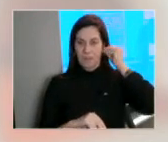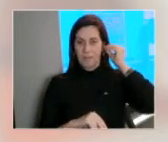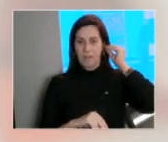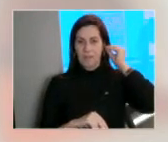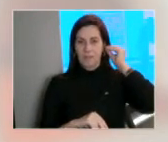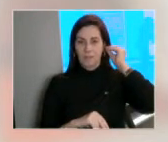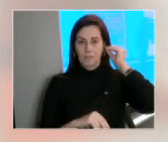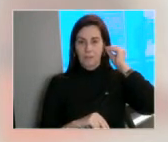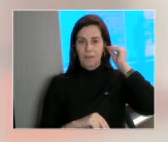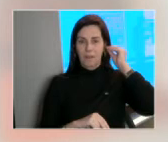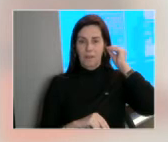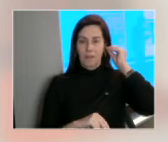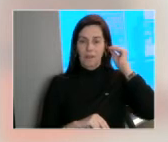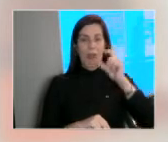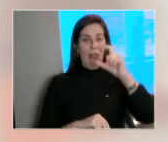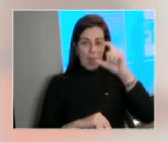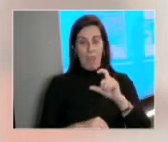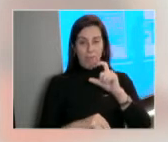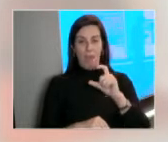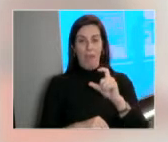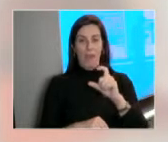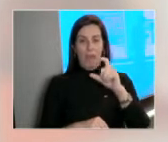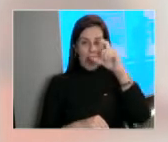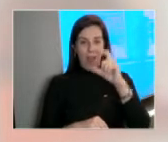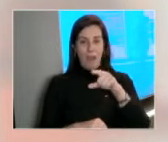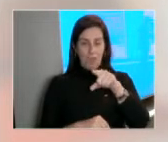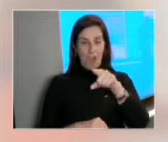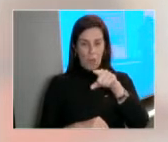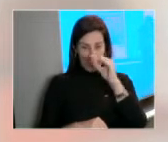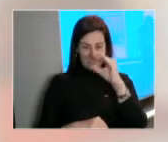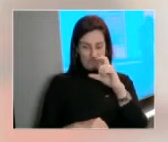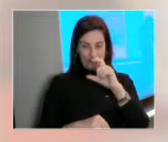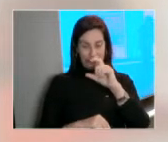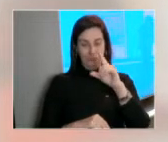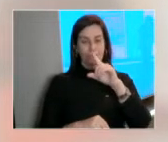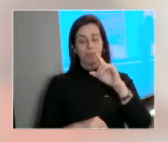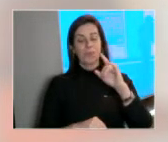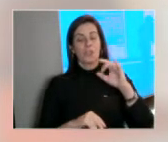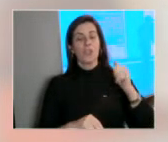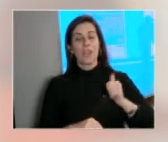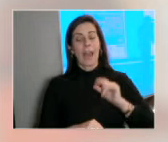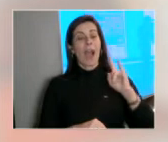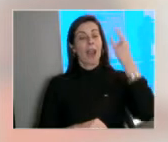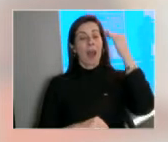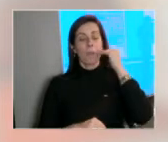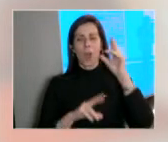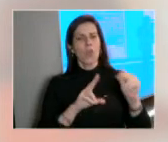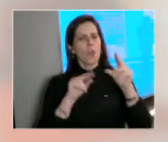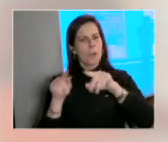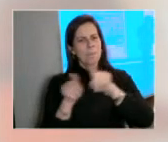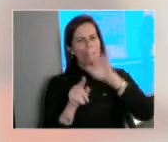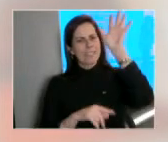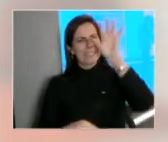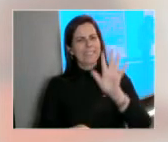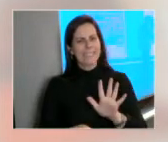United States Space Force, זה הלוגו של חיל החלל האמריקאי, דומה מדי לסמל של